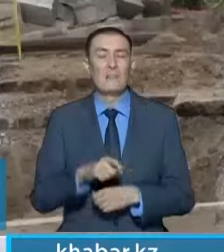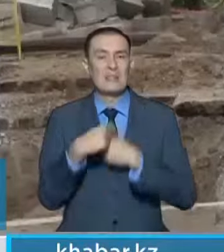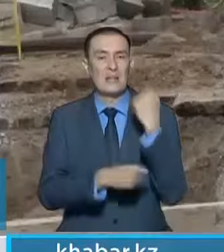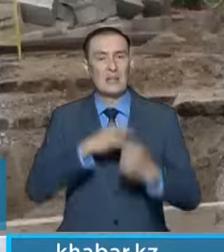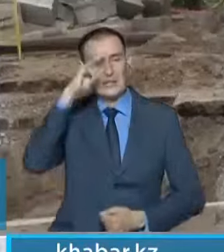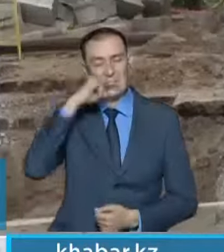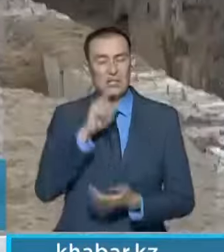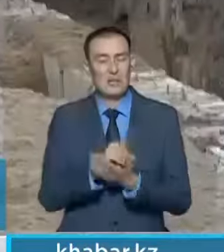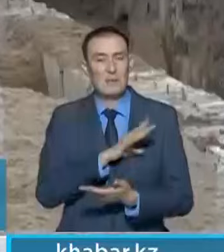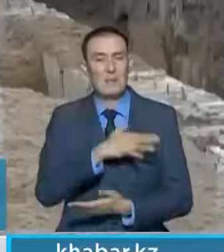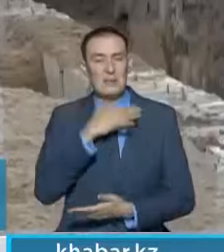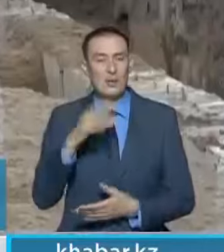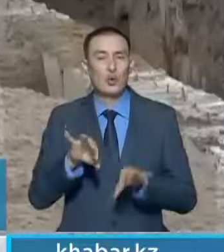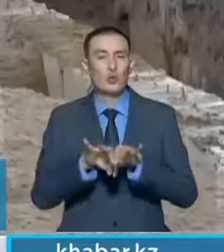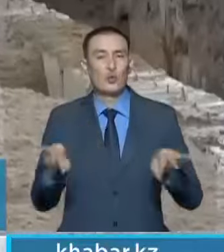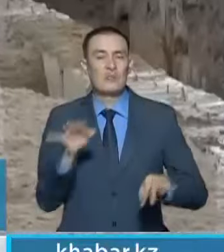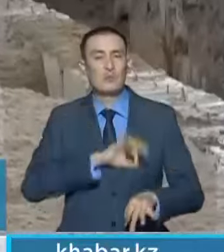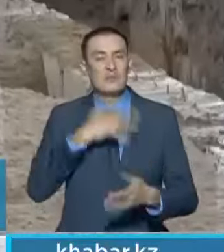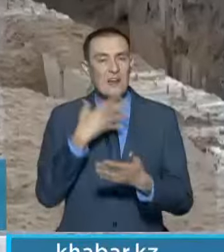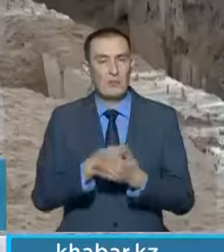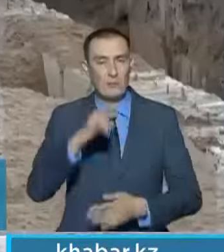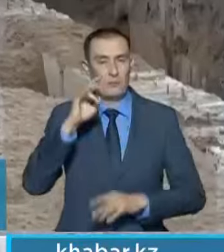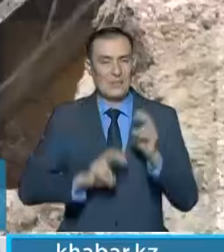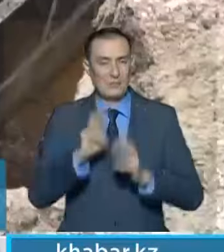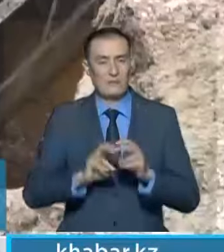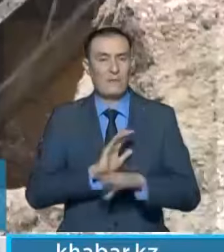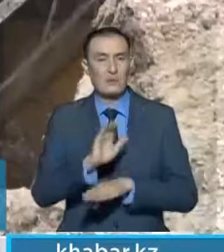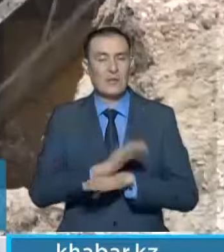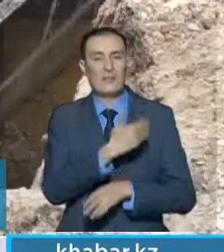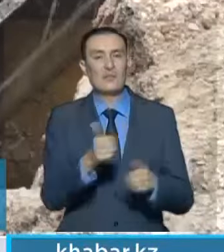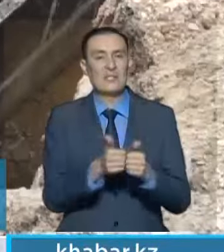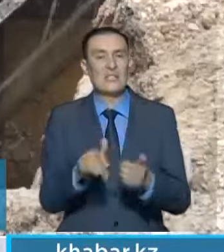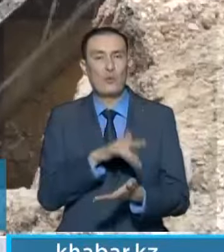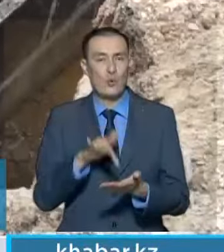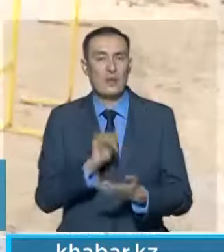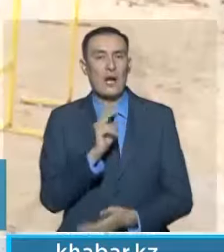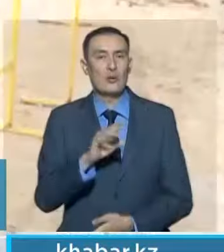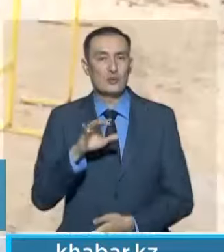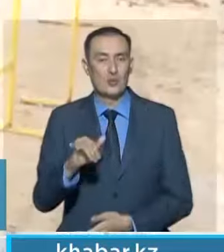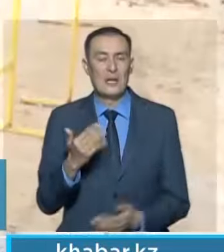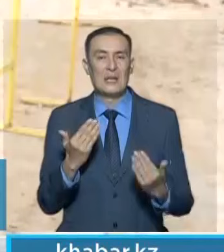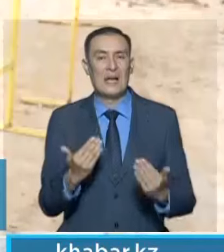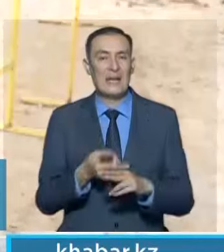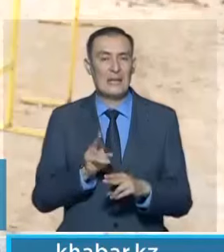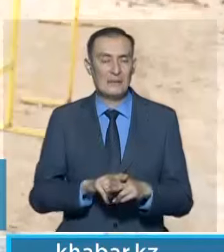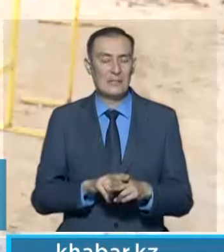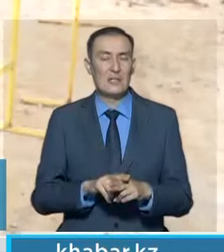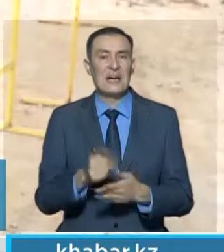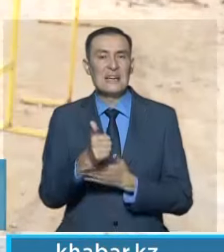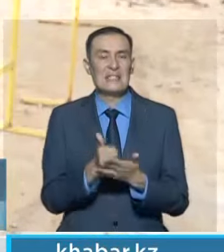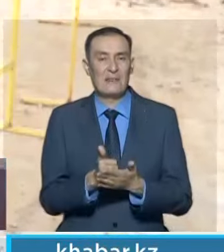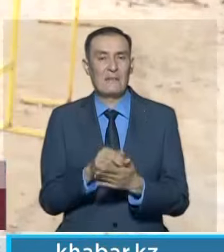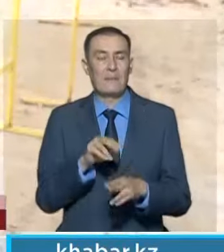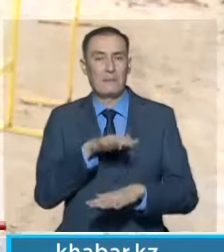должно быть максимальным. Например, трубы используют отечественное производство. Их выпускают в соседнем городе Аксу. На данные цели из резерва